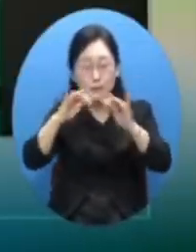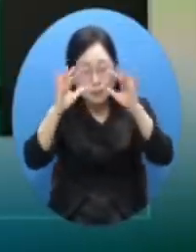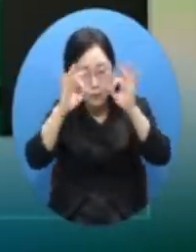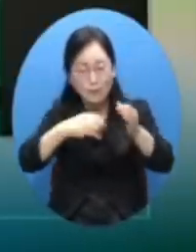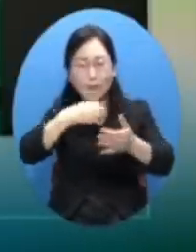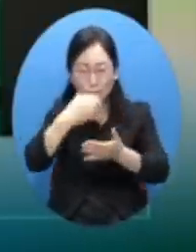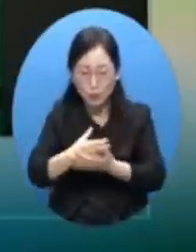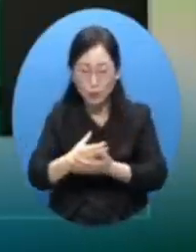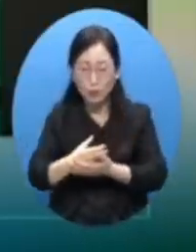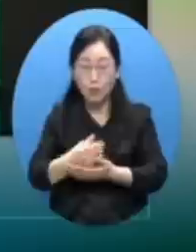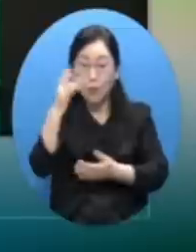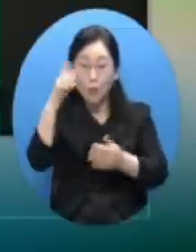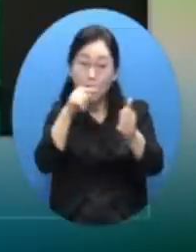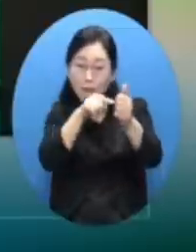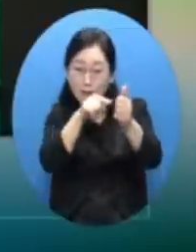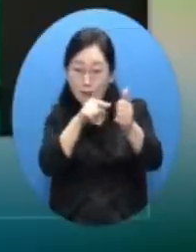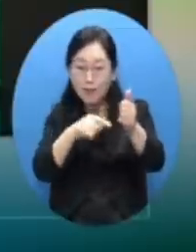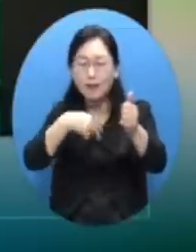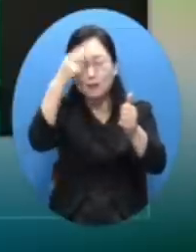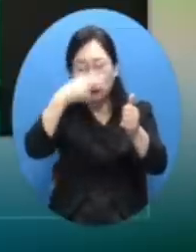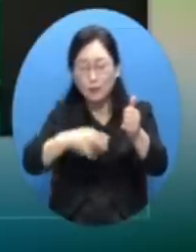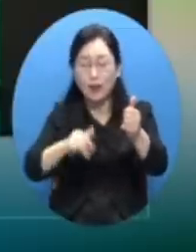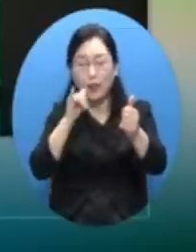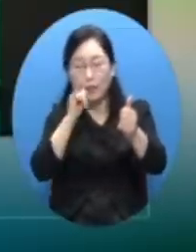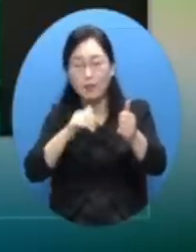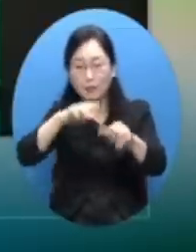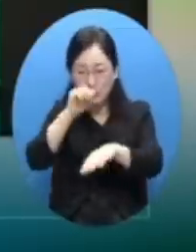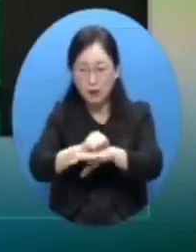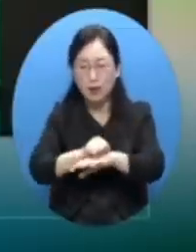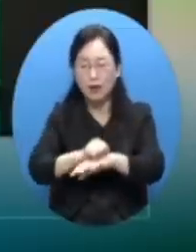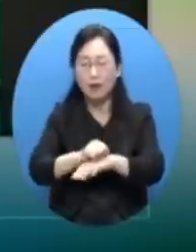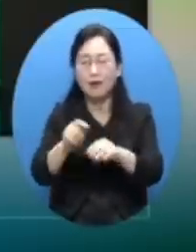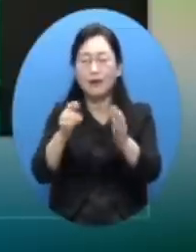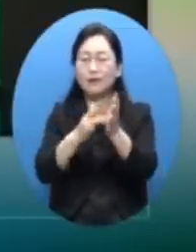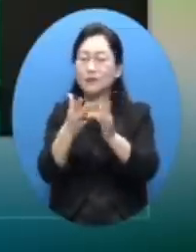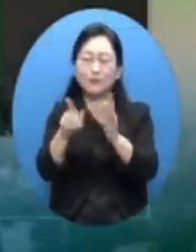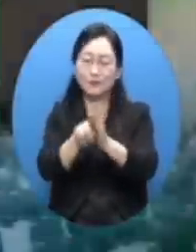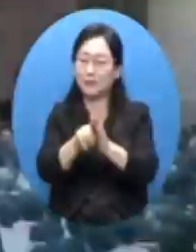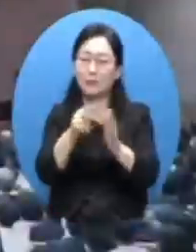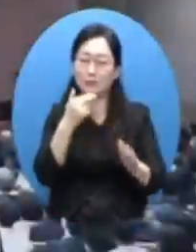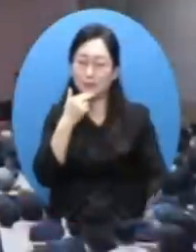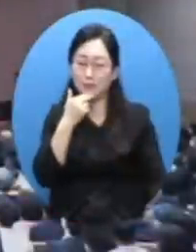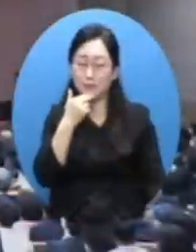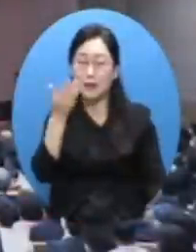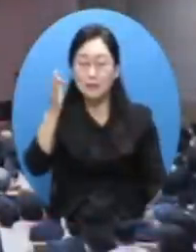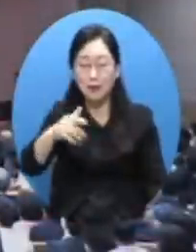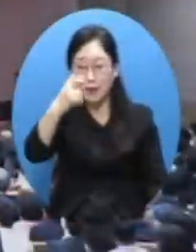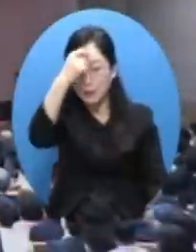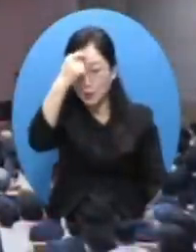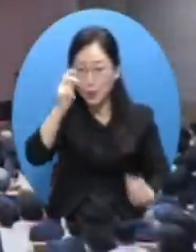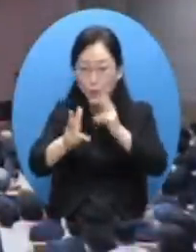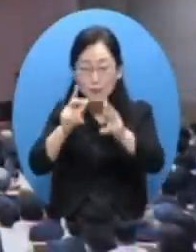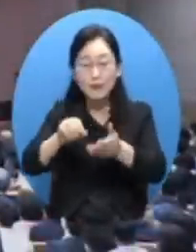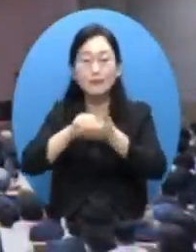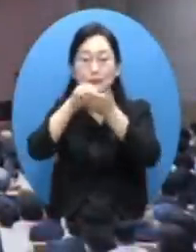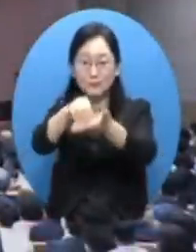원래는 술과 담배를 달고 다니던 불신자였습니다. 그런데 그가 기독교 회사에 들어와서